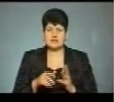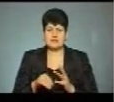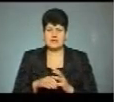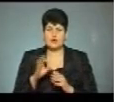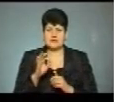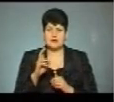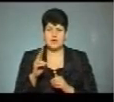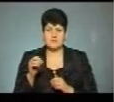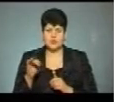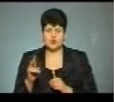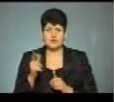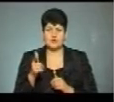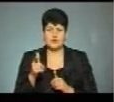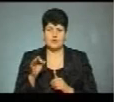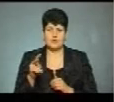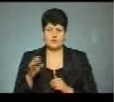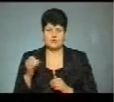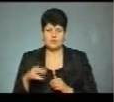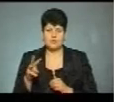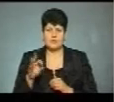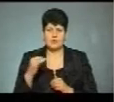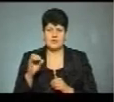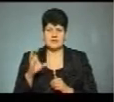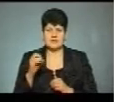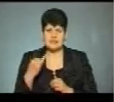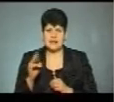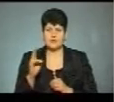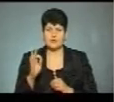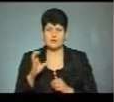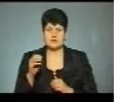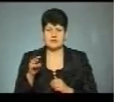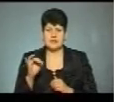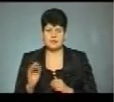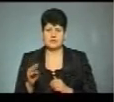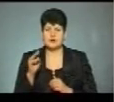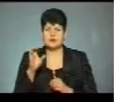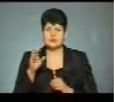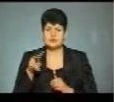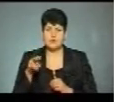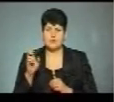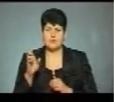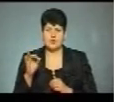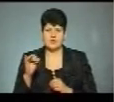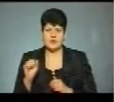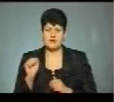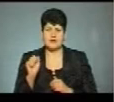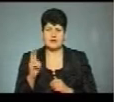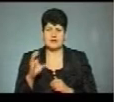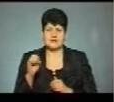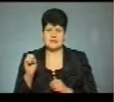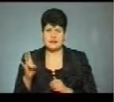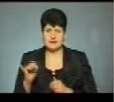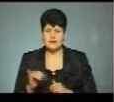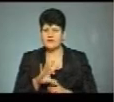Капінос, Остем Голоднюк, Назар Войтович, Василь Мойсей, Ігор Костенко, Тарас Слободян і Василь Аксенин. Усі вони указом президента